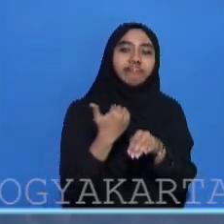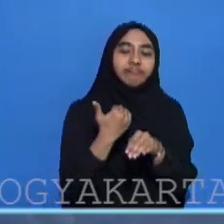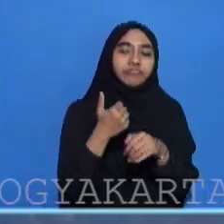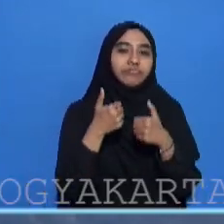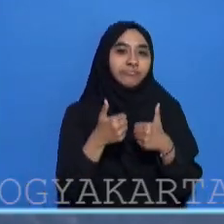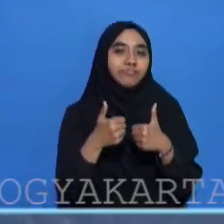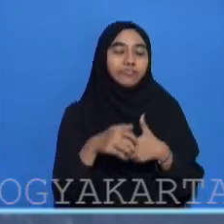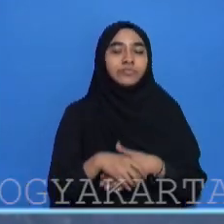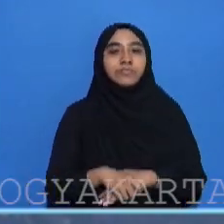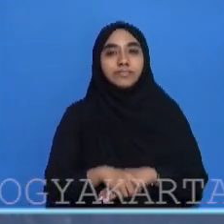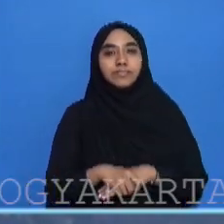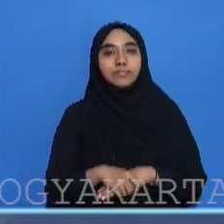Muhammad Ridwan melaporkan